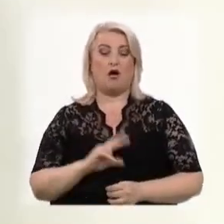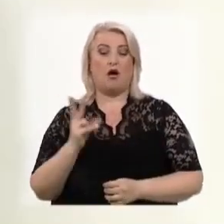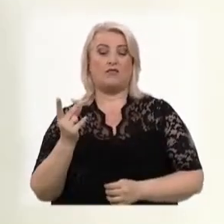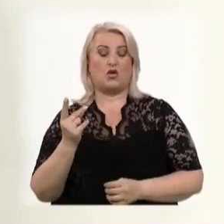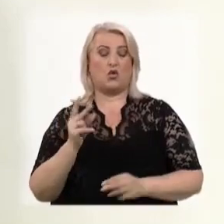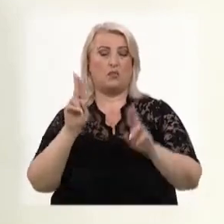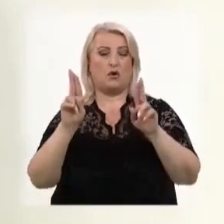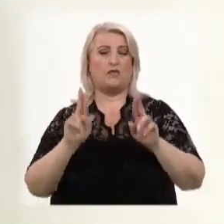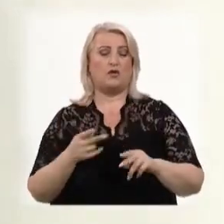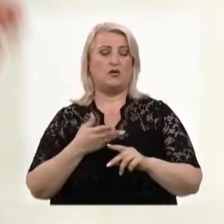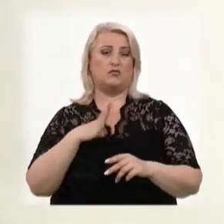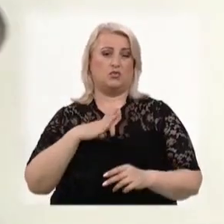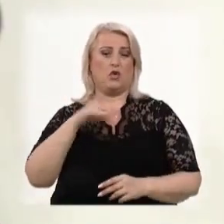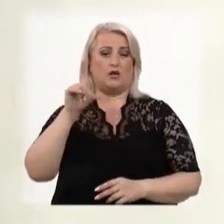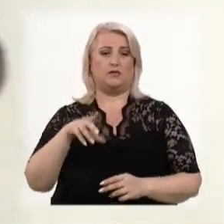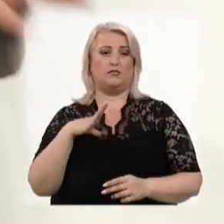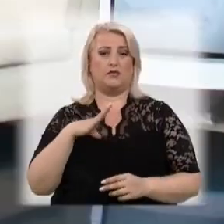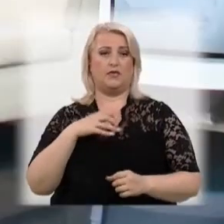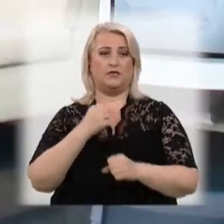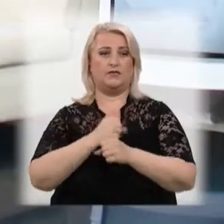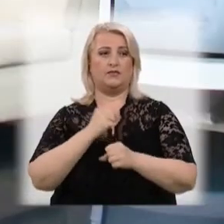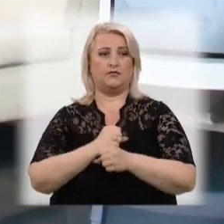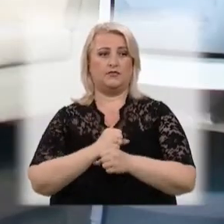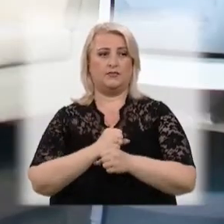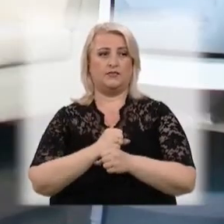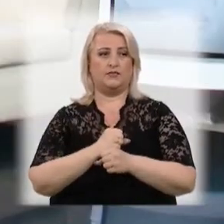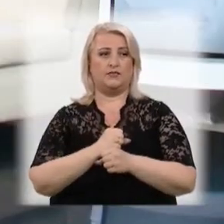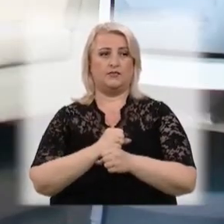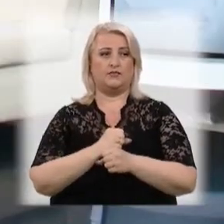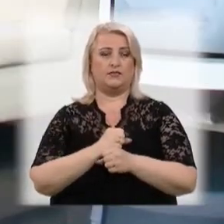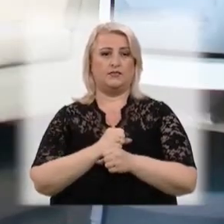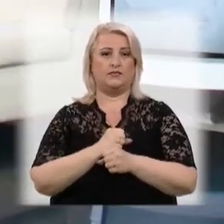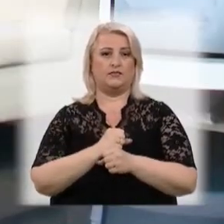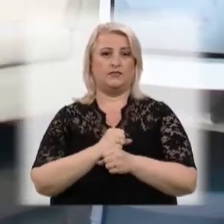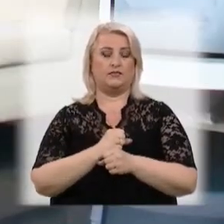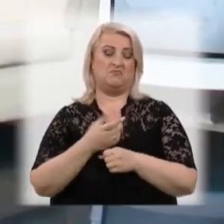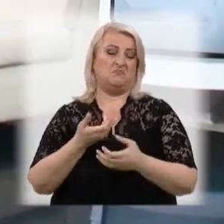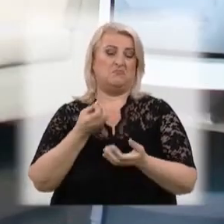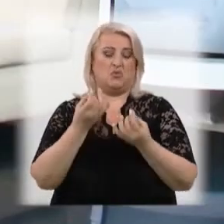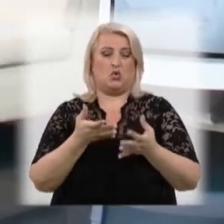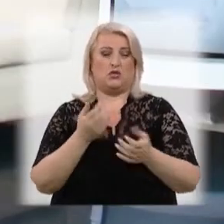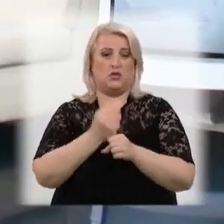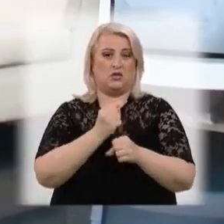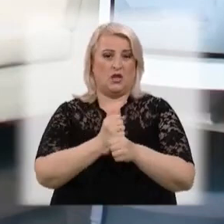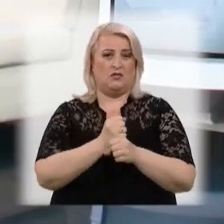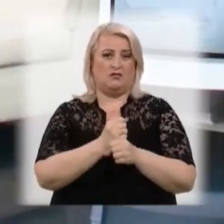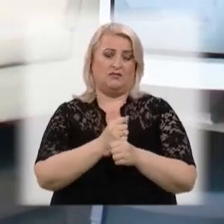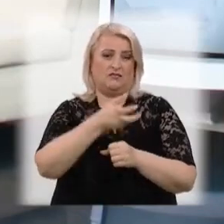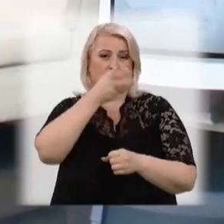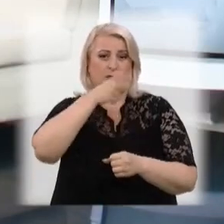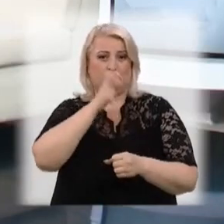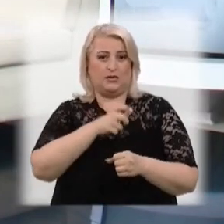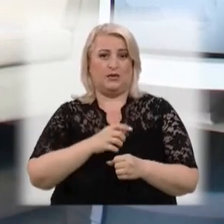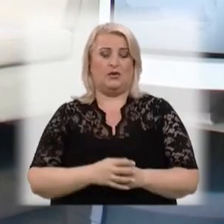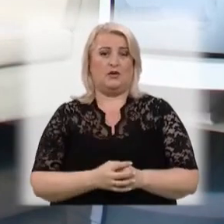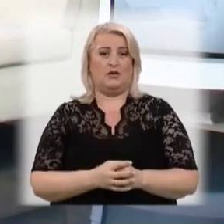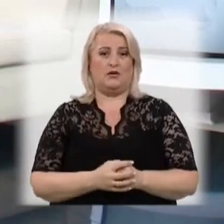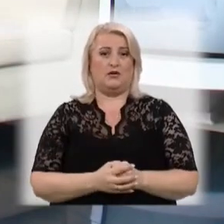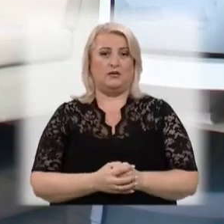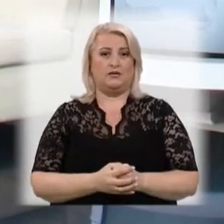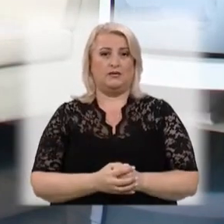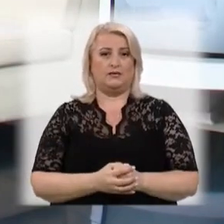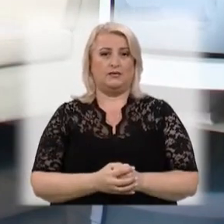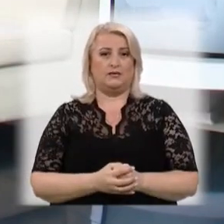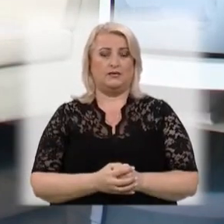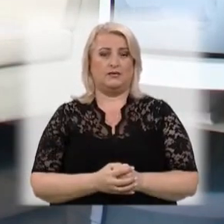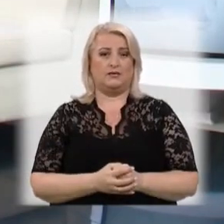câteodată antrenorul faci așa singurel și sprijin de la agenții dacă putem explica Asta e bine